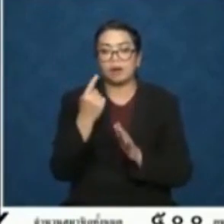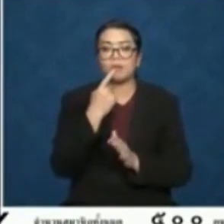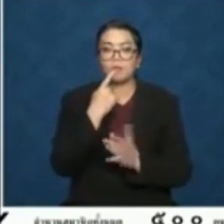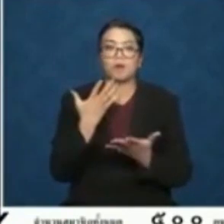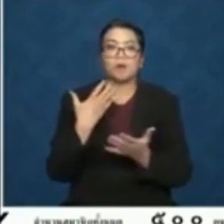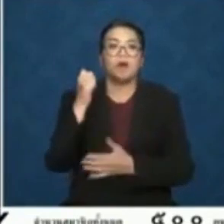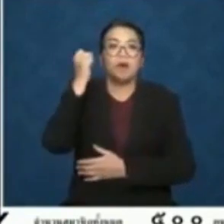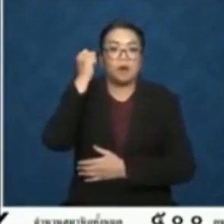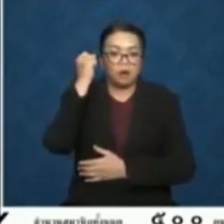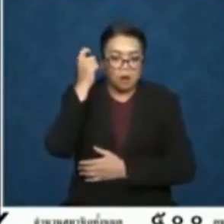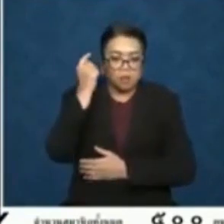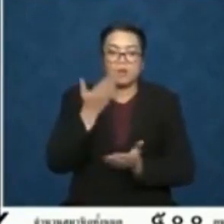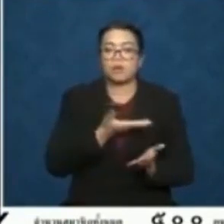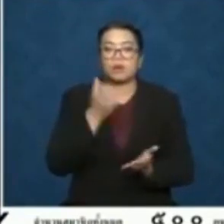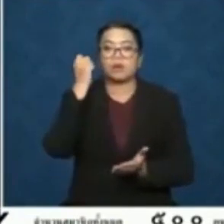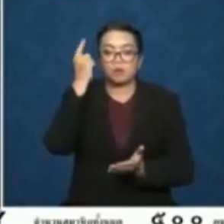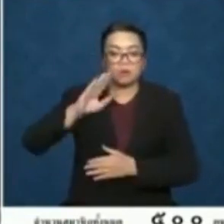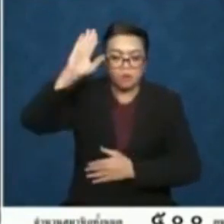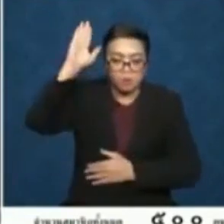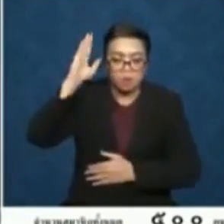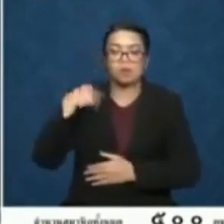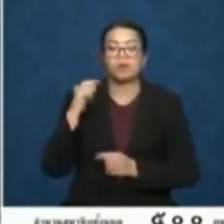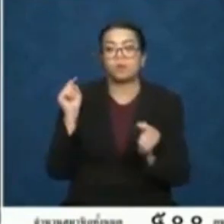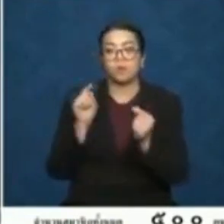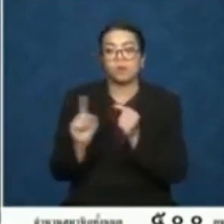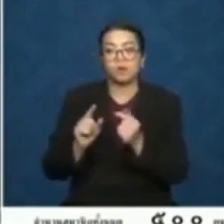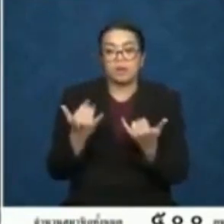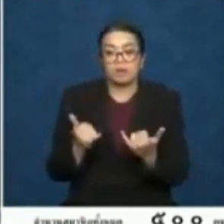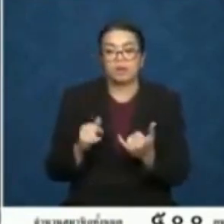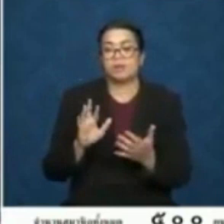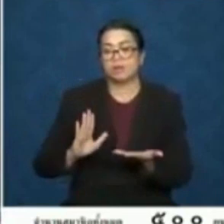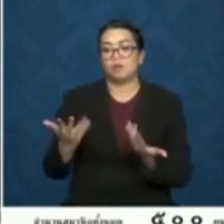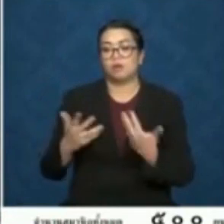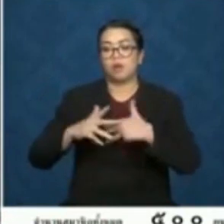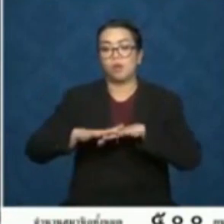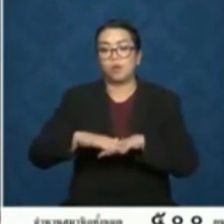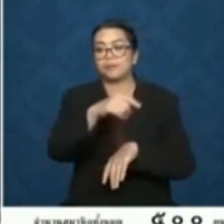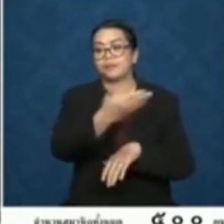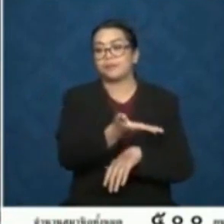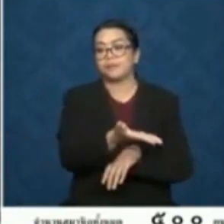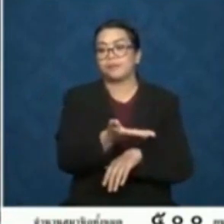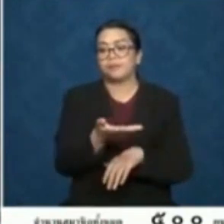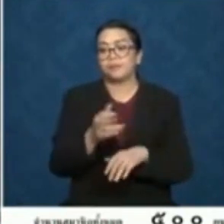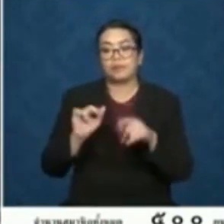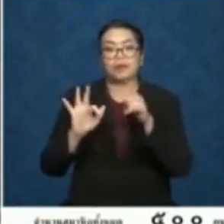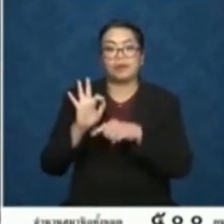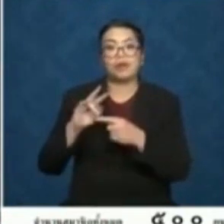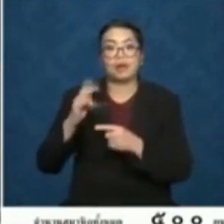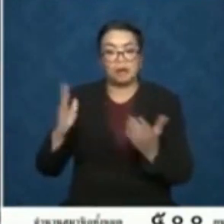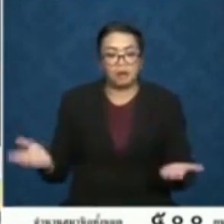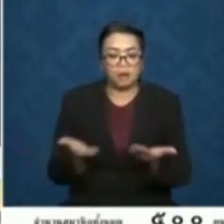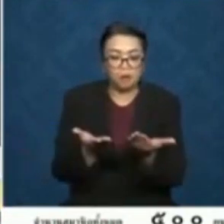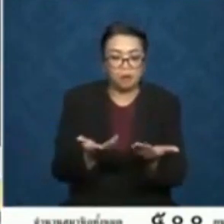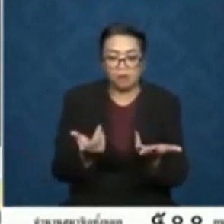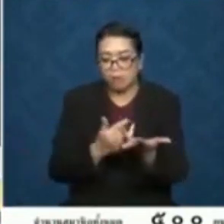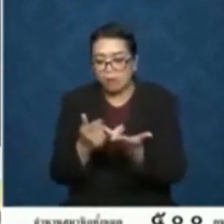จน์อีกครั้งจริงๆนะครับในครั้งแรกเนี่ยผมก็เข้าใจแบบที่ท่านชุติพงษ์ประท้วงนะครับว่าท่านกำลังบอกว่าร่างของพรรคร่ว